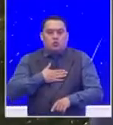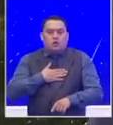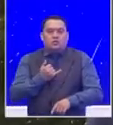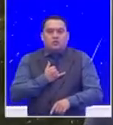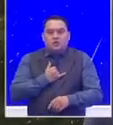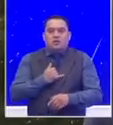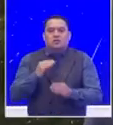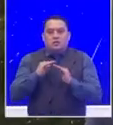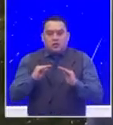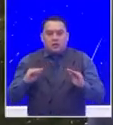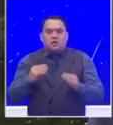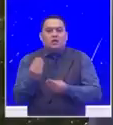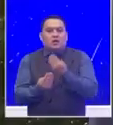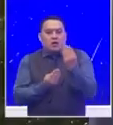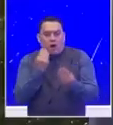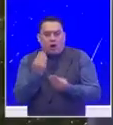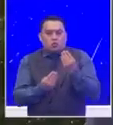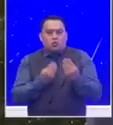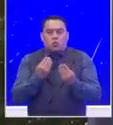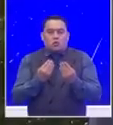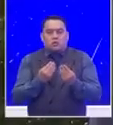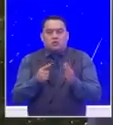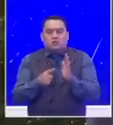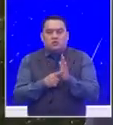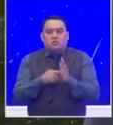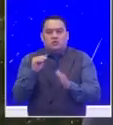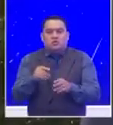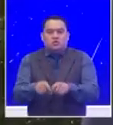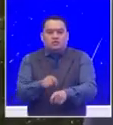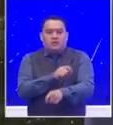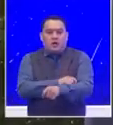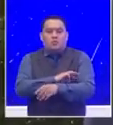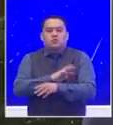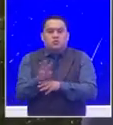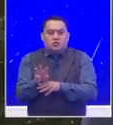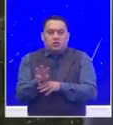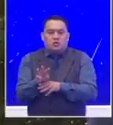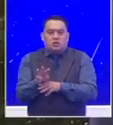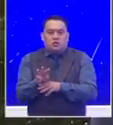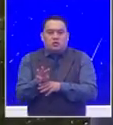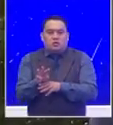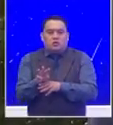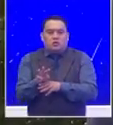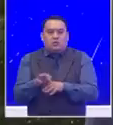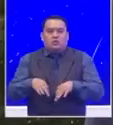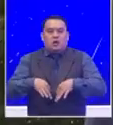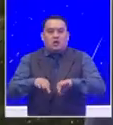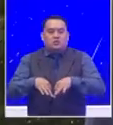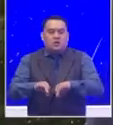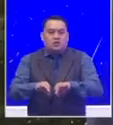играют, детские площадки. Ну, по линии ЖКХ где-то 7,5 тысяч квадратных метров охват, и по линии транспорта